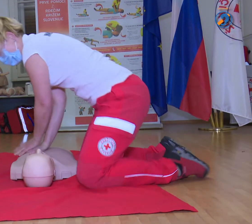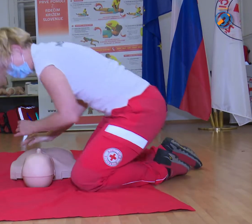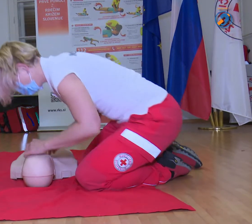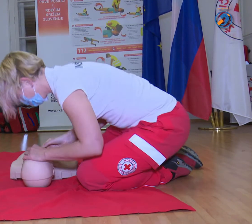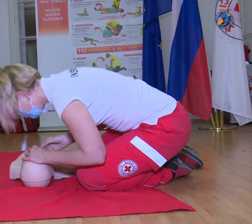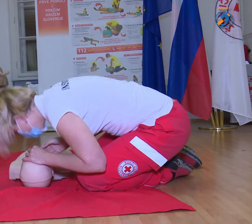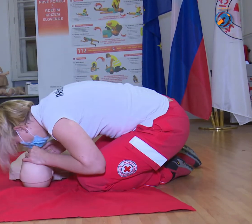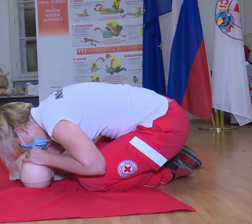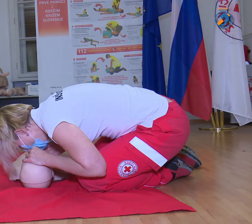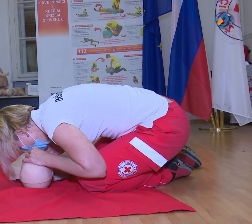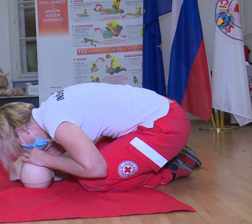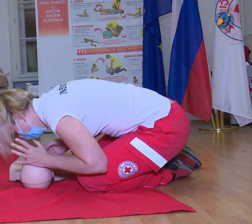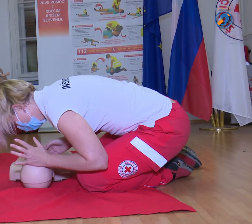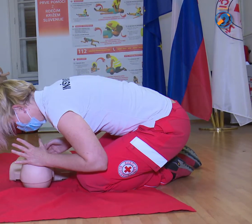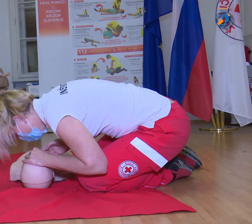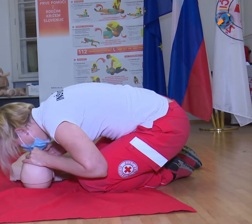30.